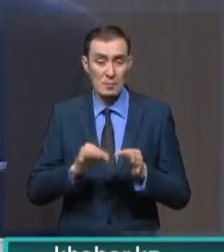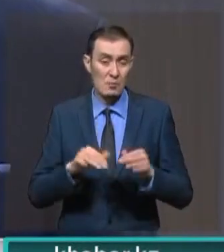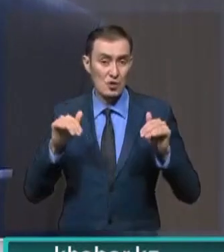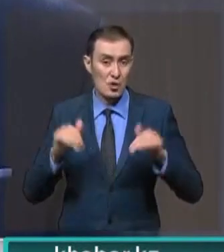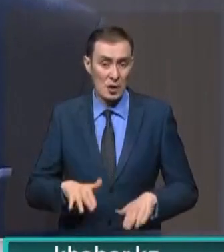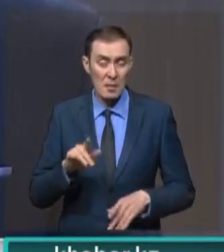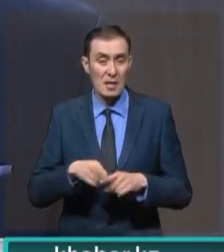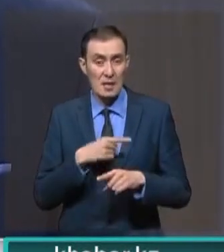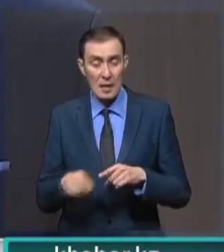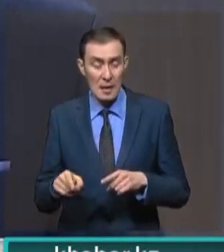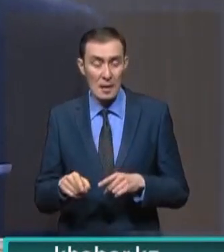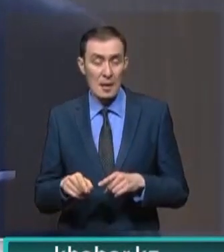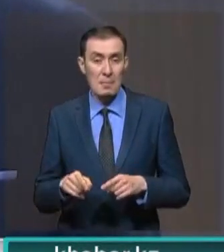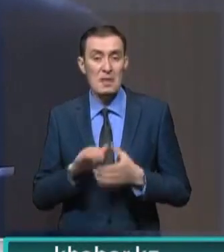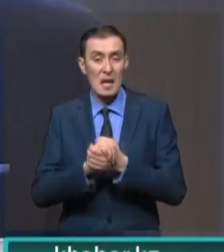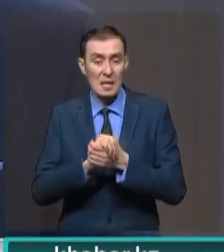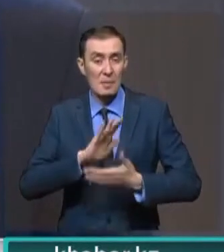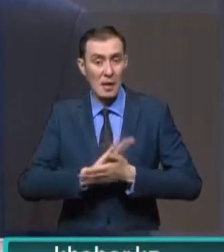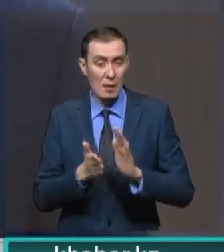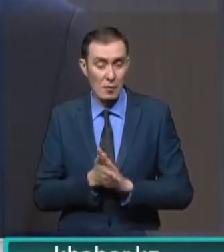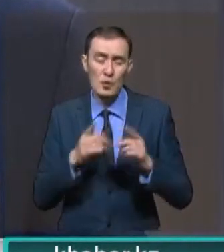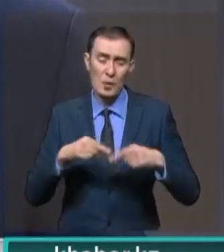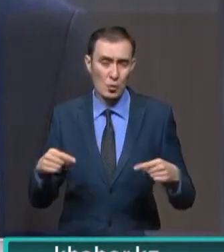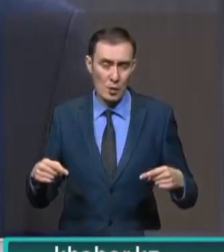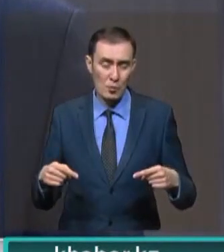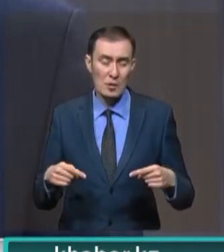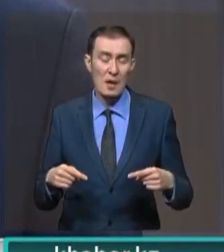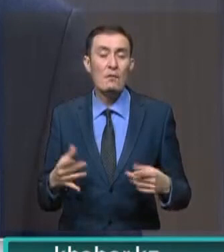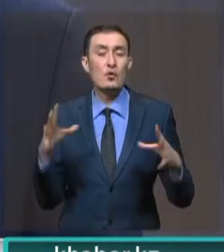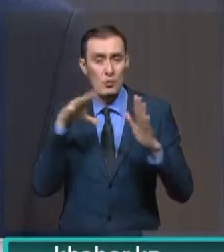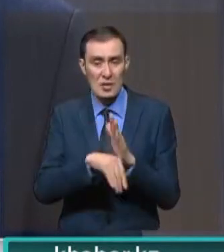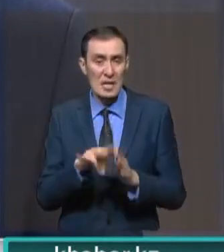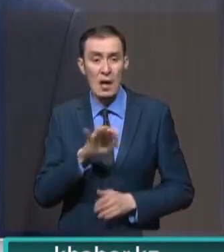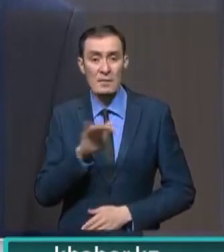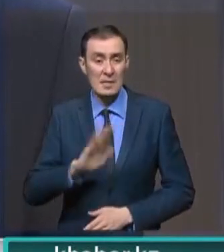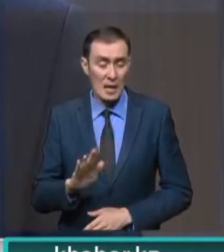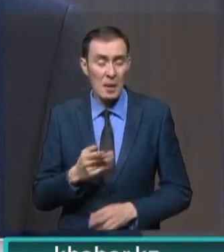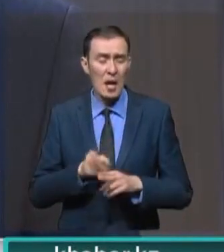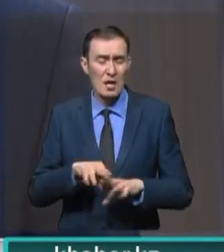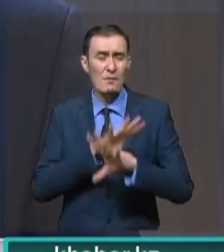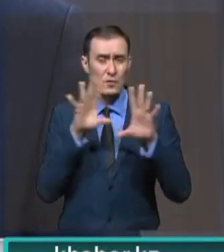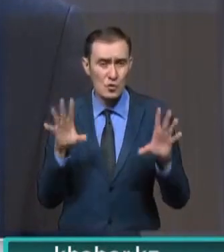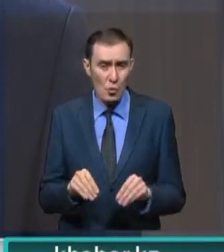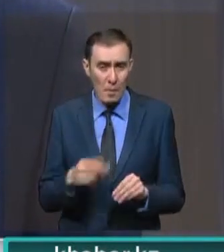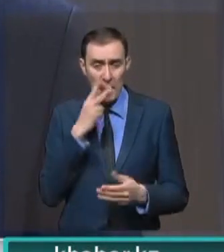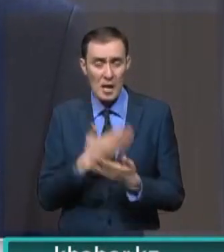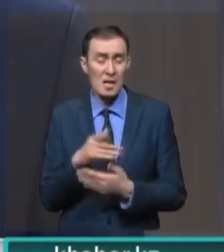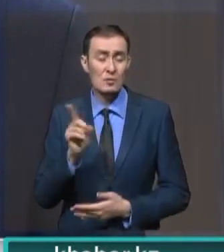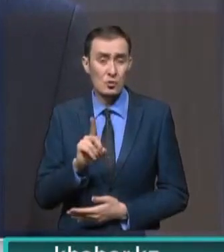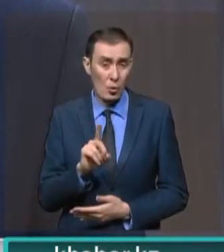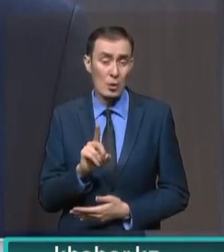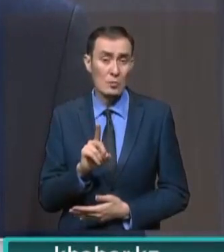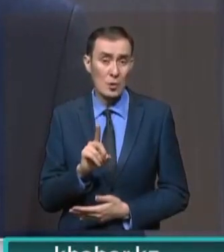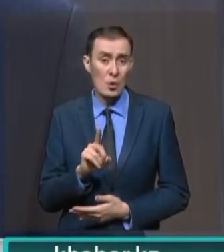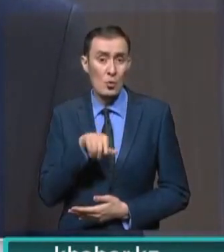или медиа темным соглашением там иными формами примирения в том числе неофициальными все это в общей массе вид о том что